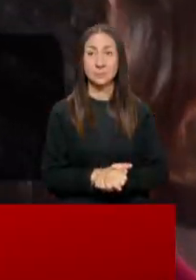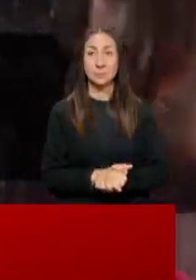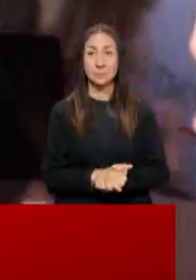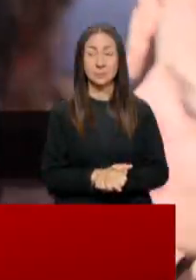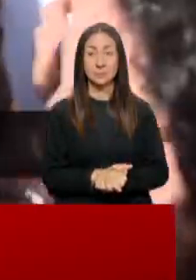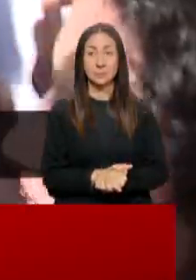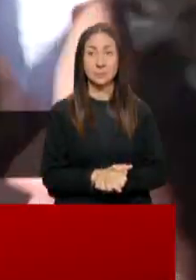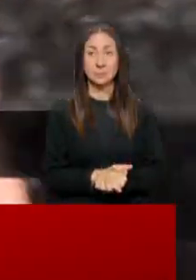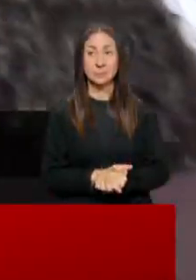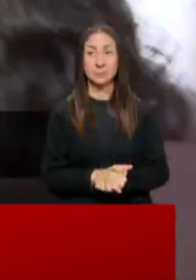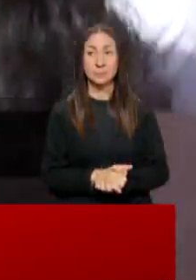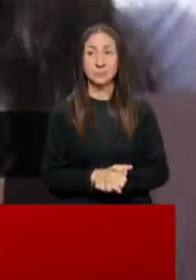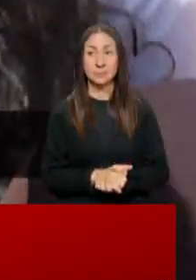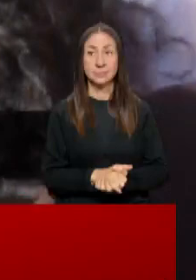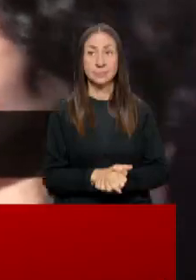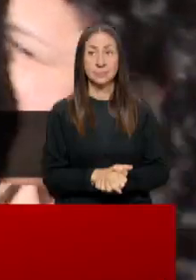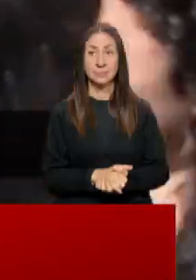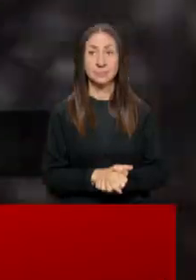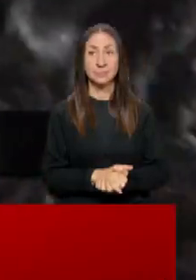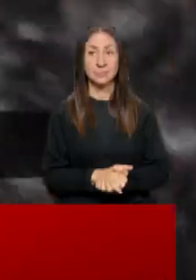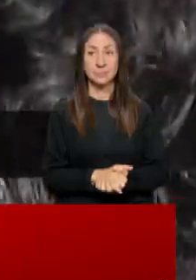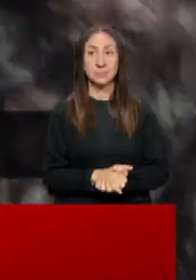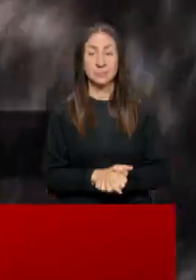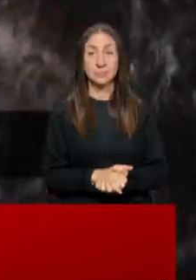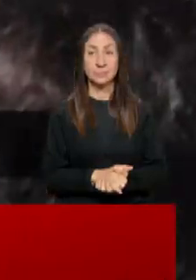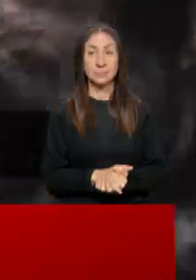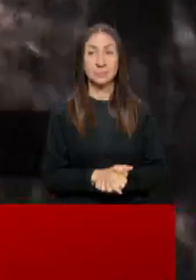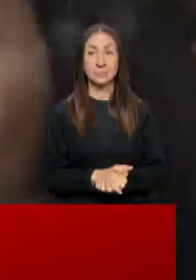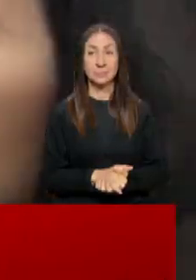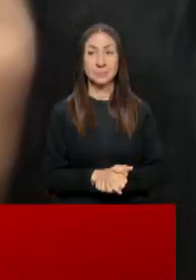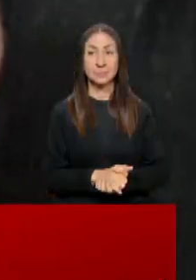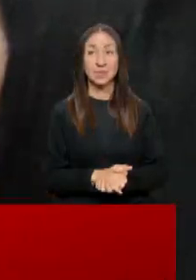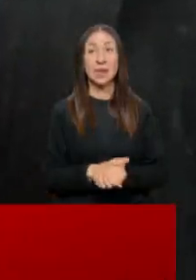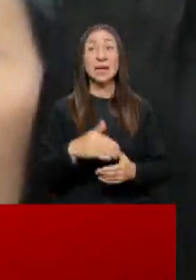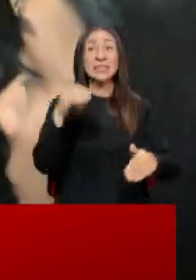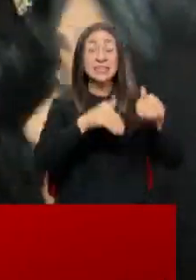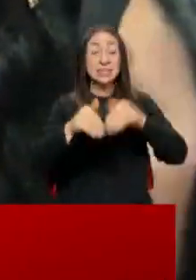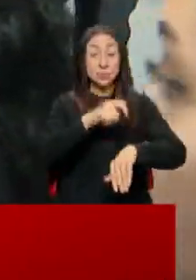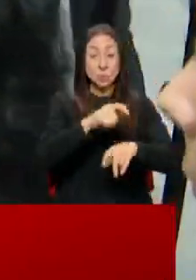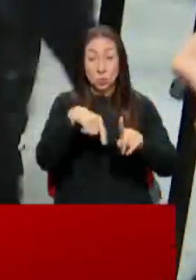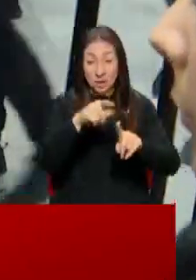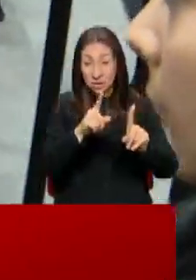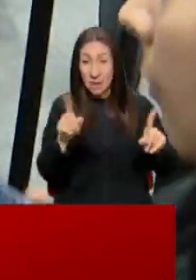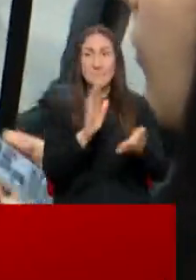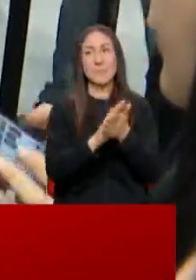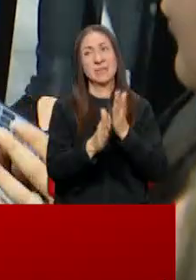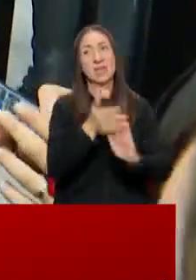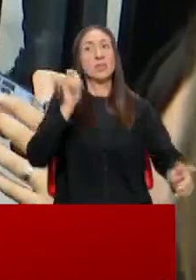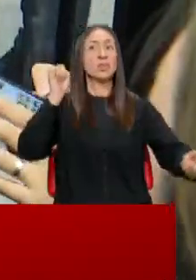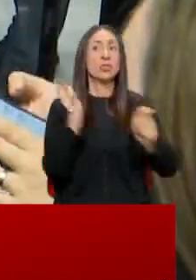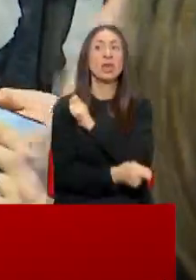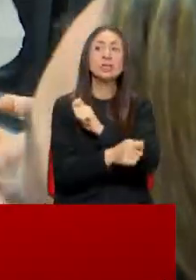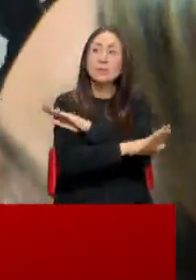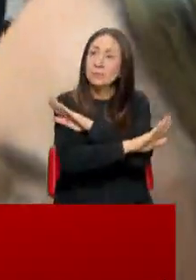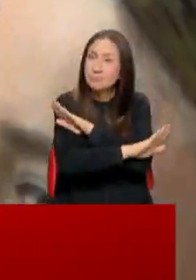sen? Gaziantep. İzmir. Mersin. Mersin. Oo, herkes burada. Kurultay süreci geride kaldı. Değişim